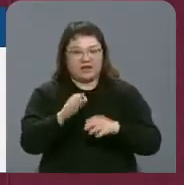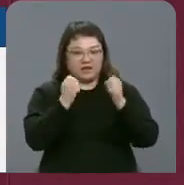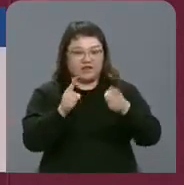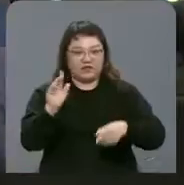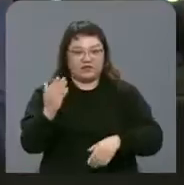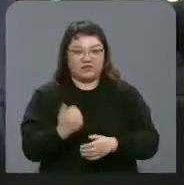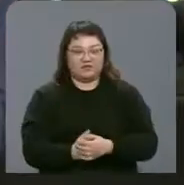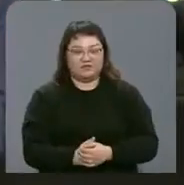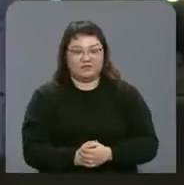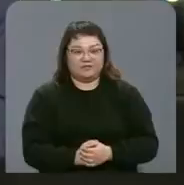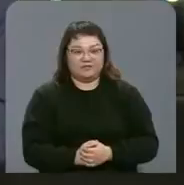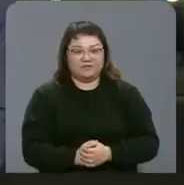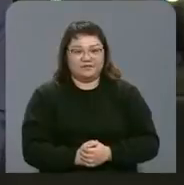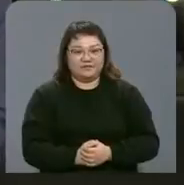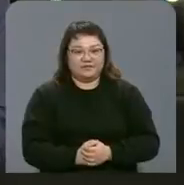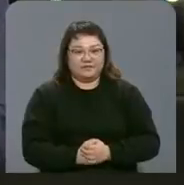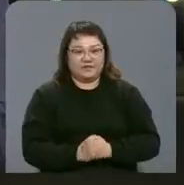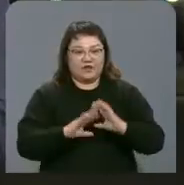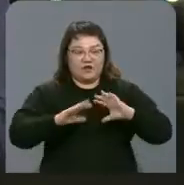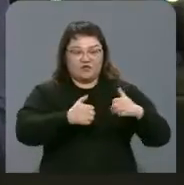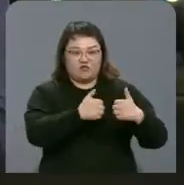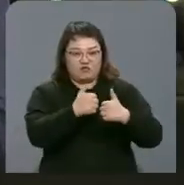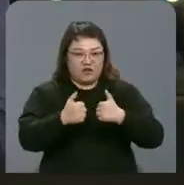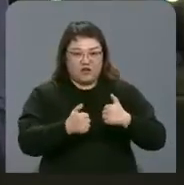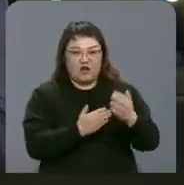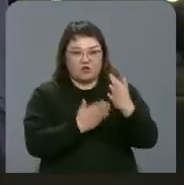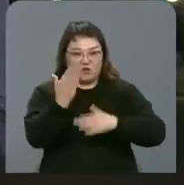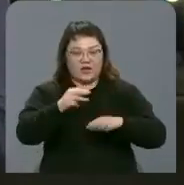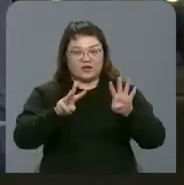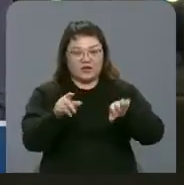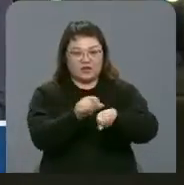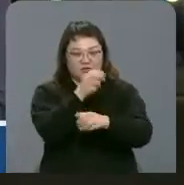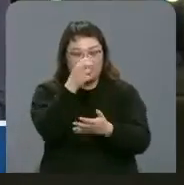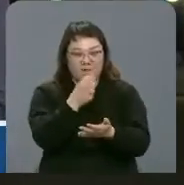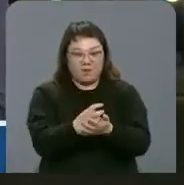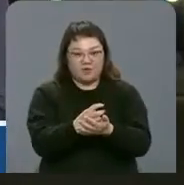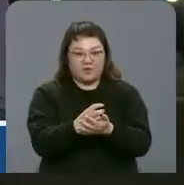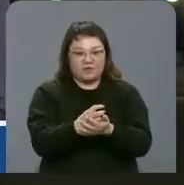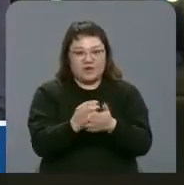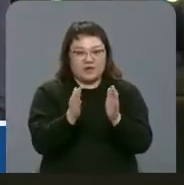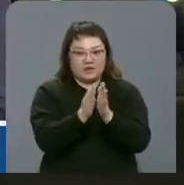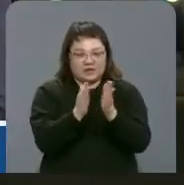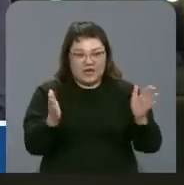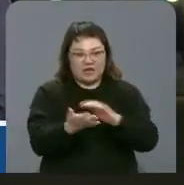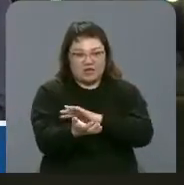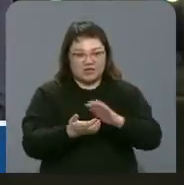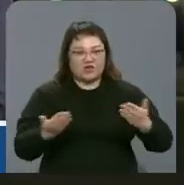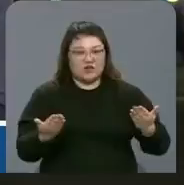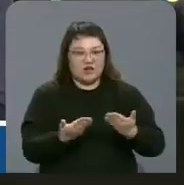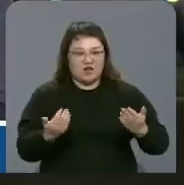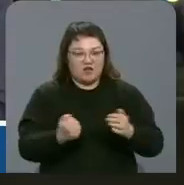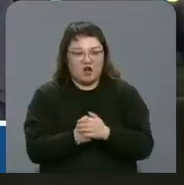것입니다. 국회 문턱을 넘은 4.3 특별법은 시행령 개정 작업과